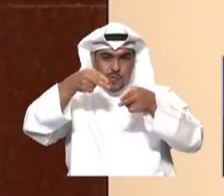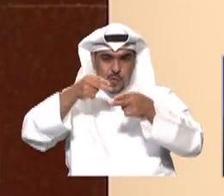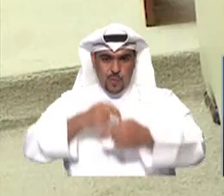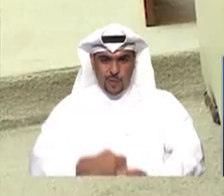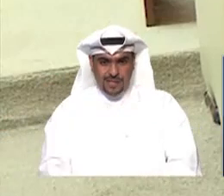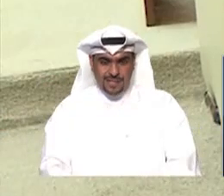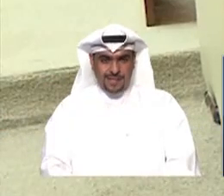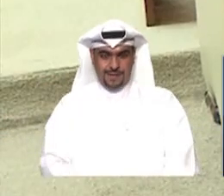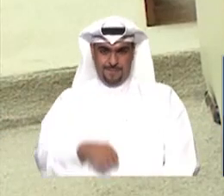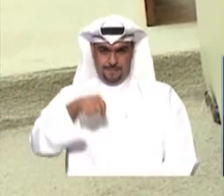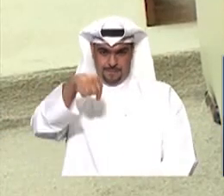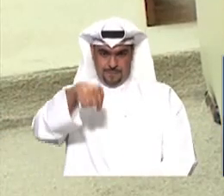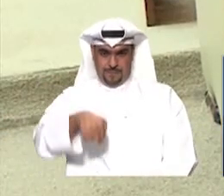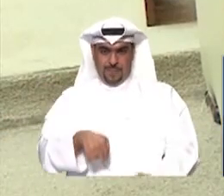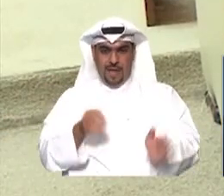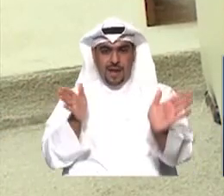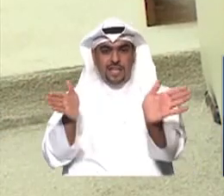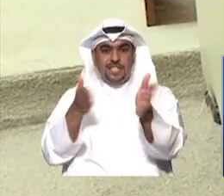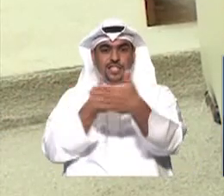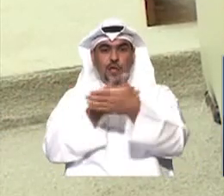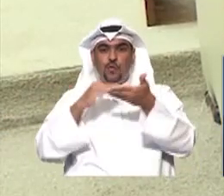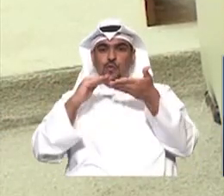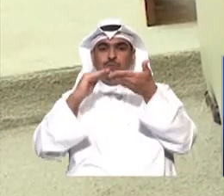تطوعية بدأت العمل في السودان عام